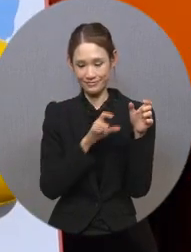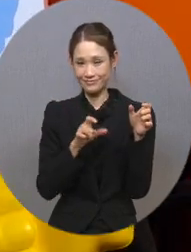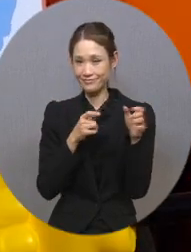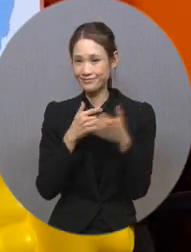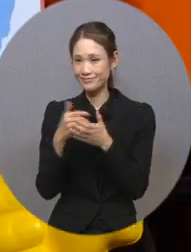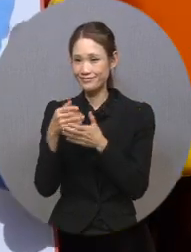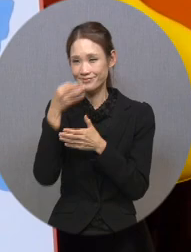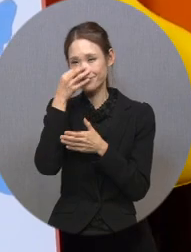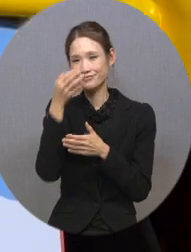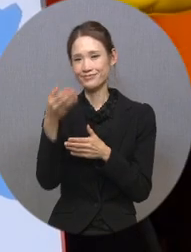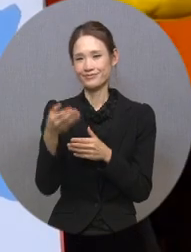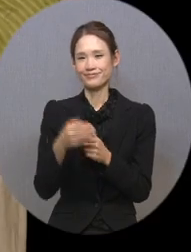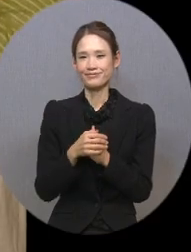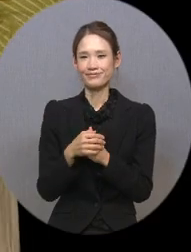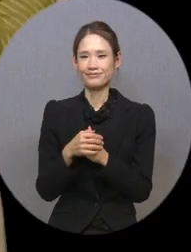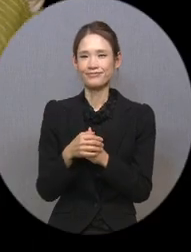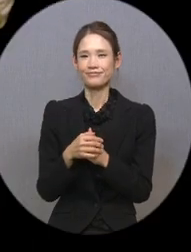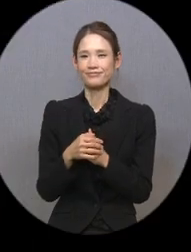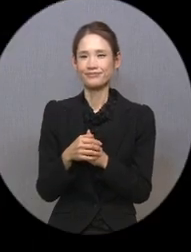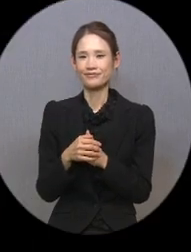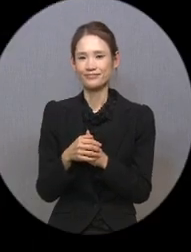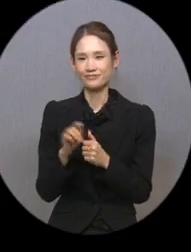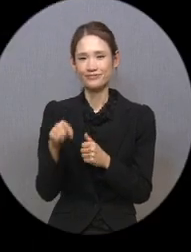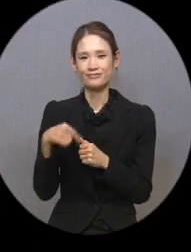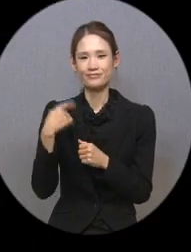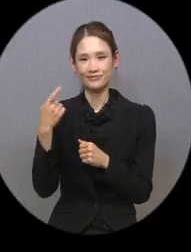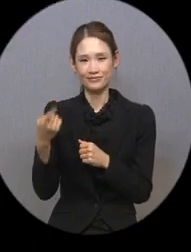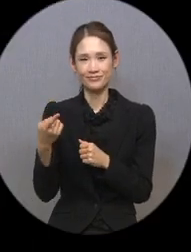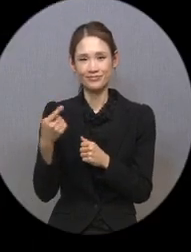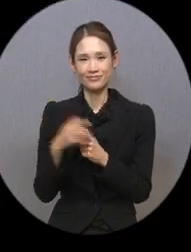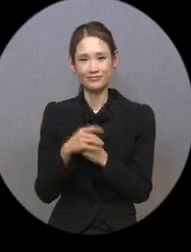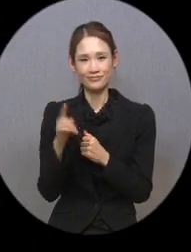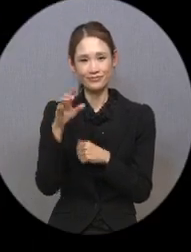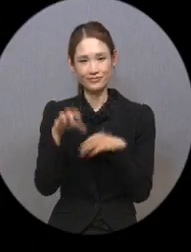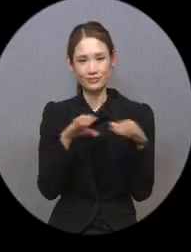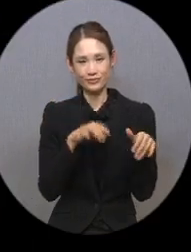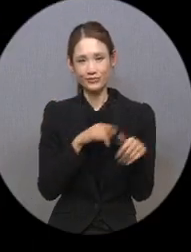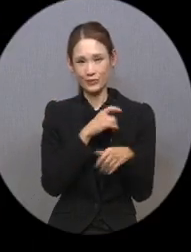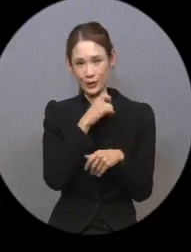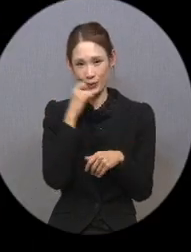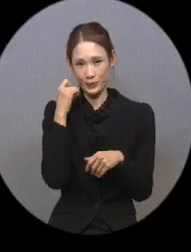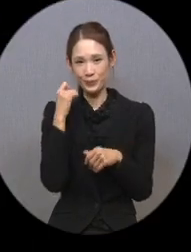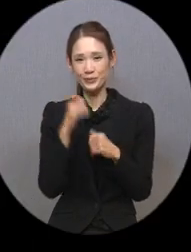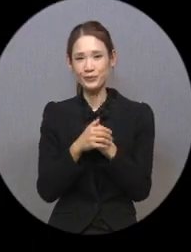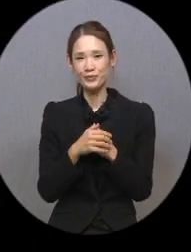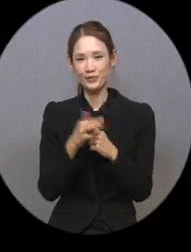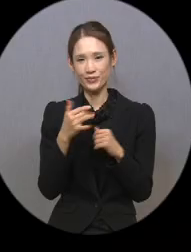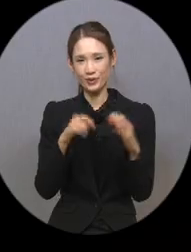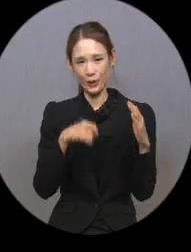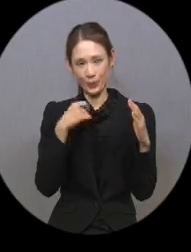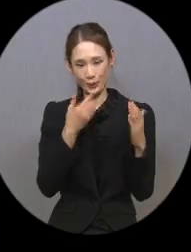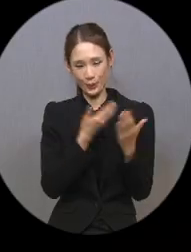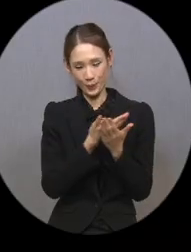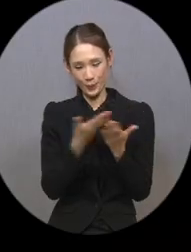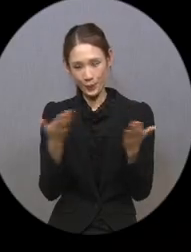장흥 고성 무흥 여수 관양 다음은 어디를 가도 여러분의 입맛에 사로잡는 남도의 먹거리